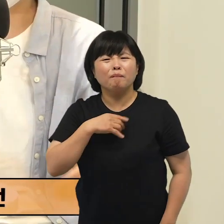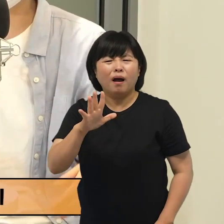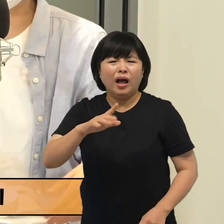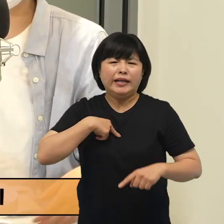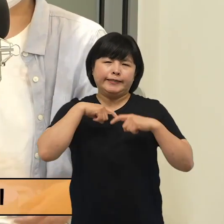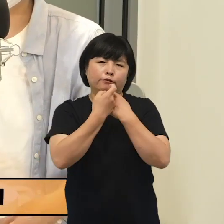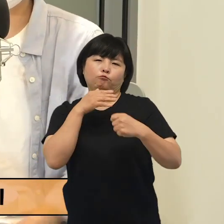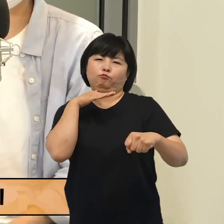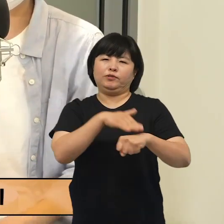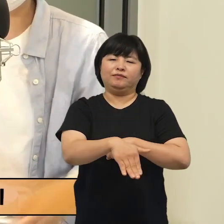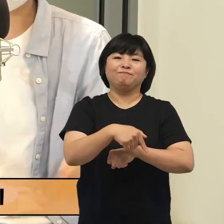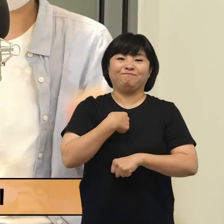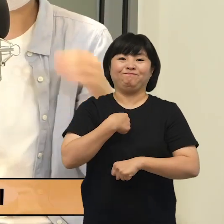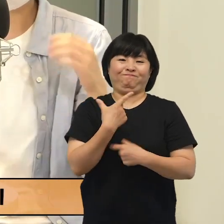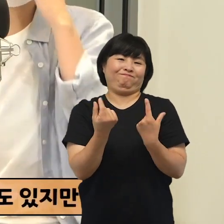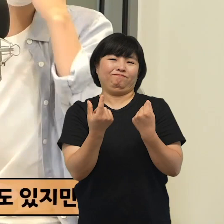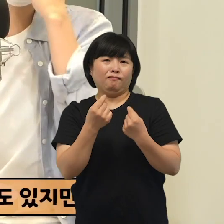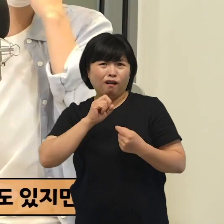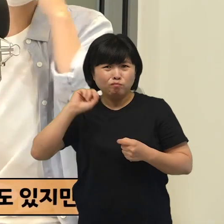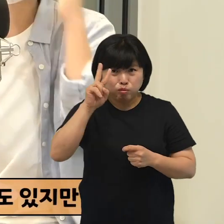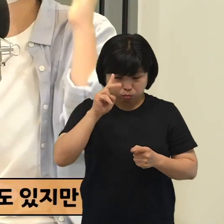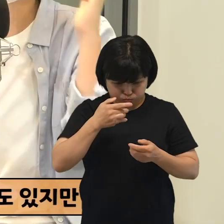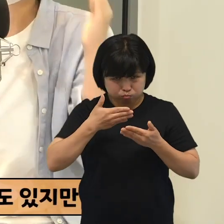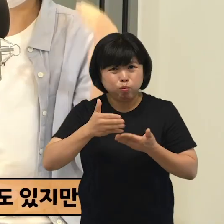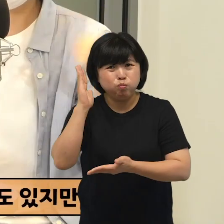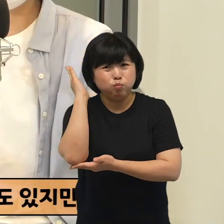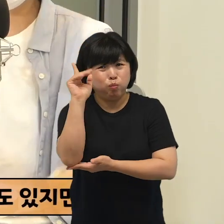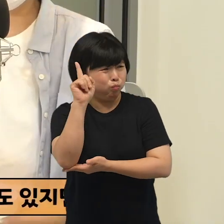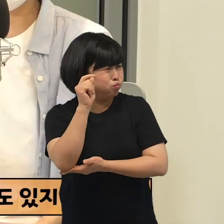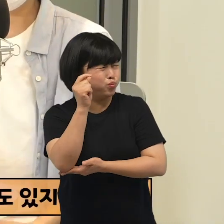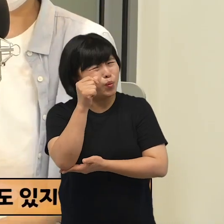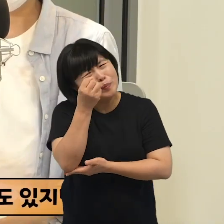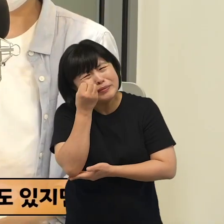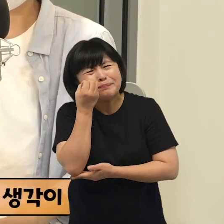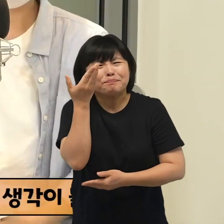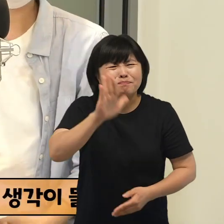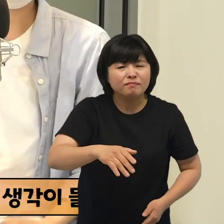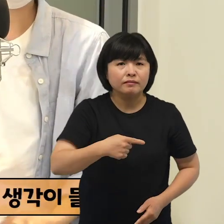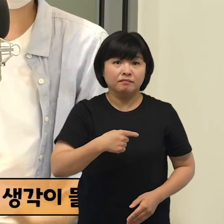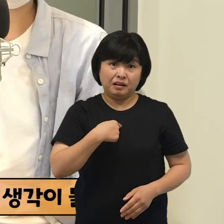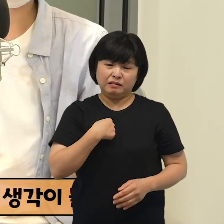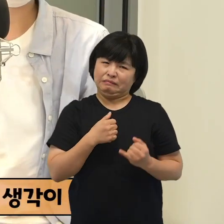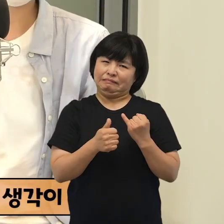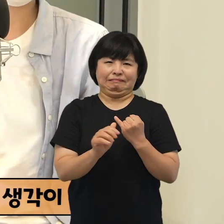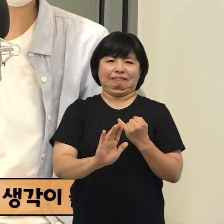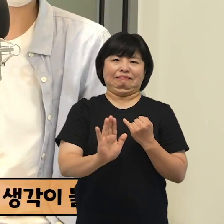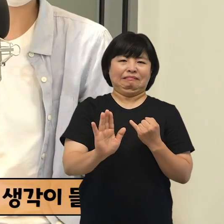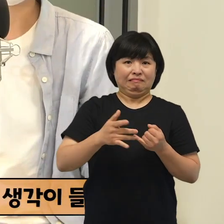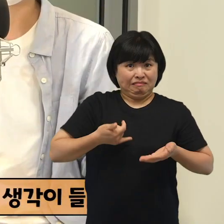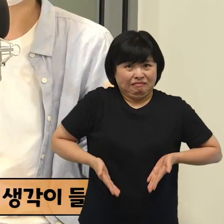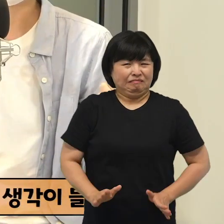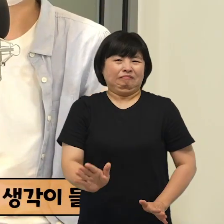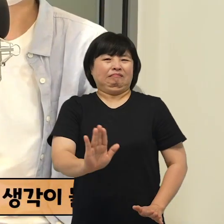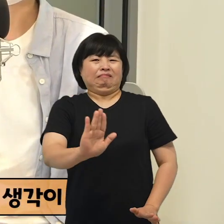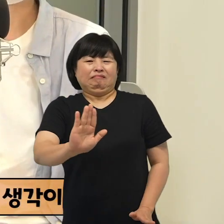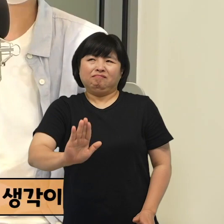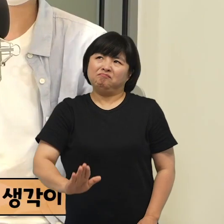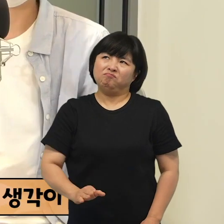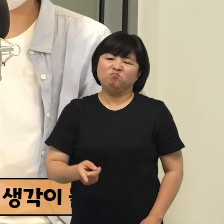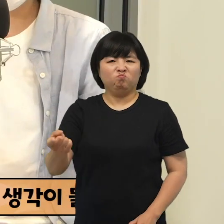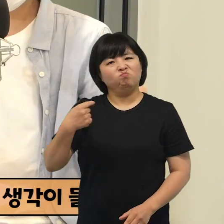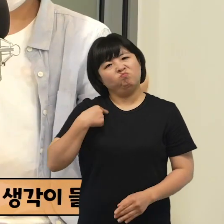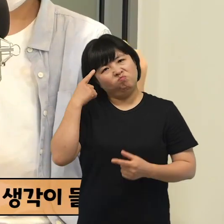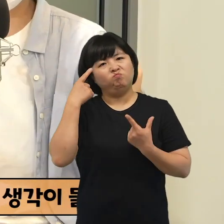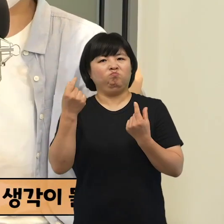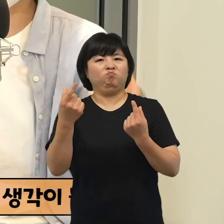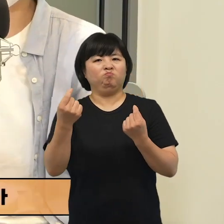그런 개인주의 성향이 저도 있는데 이게 약간 이제 갑자기 무거운 얘기가 나올 수도 있지만 이 비혼주의, 비자녀주의로도 이어진다는 생각이